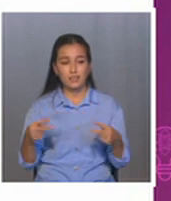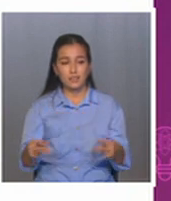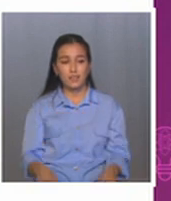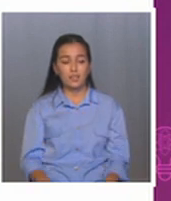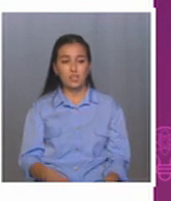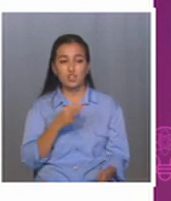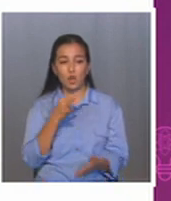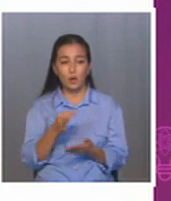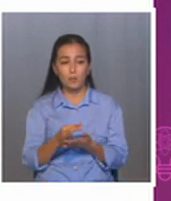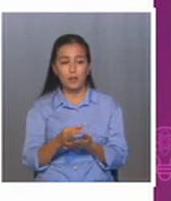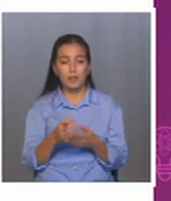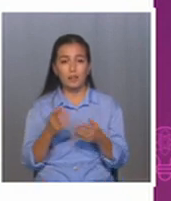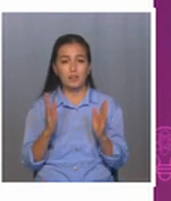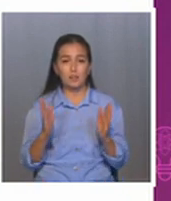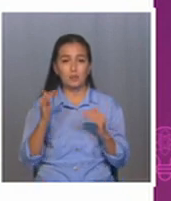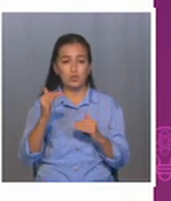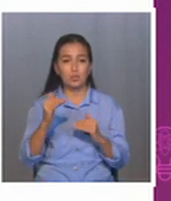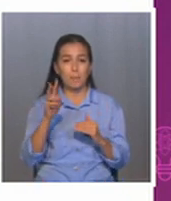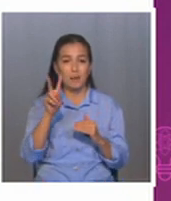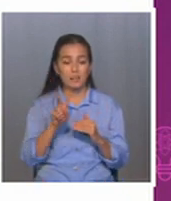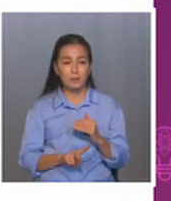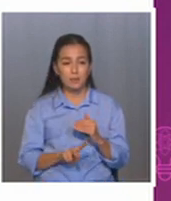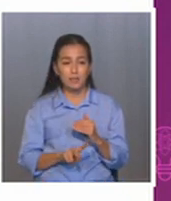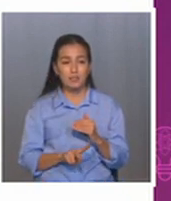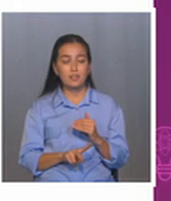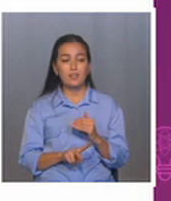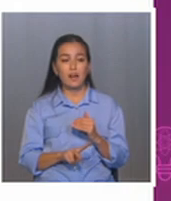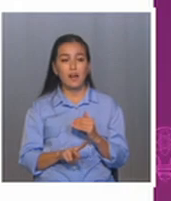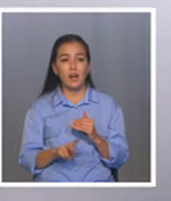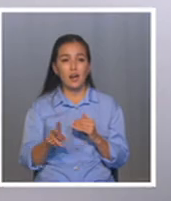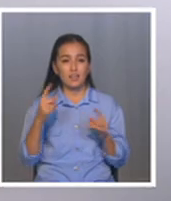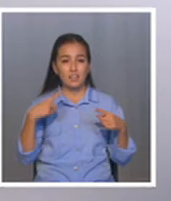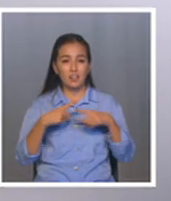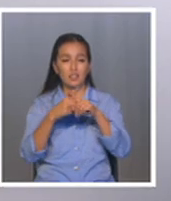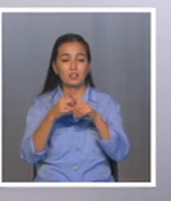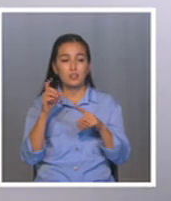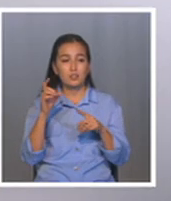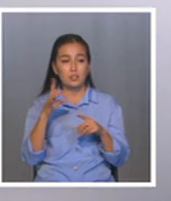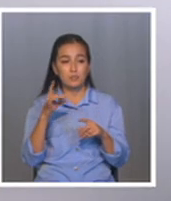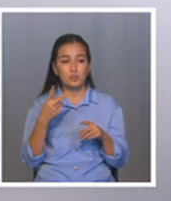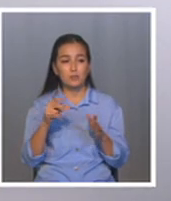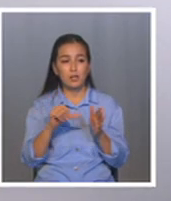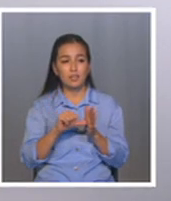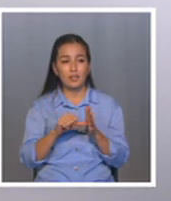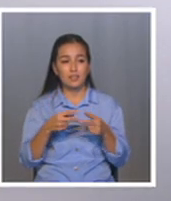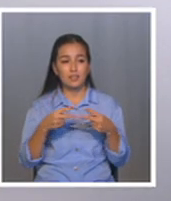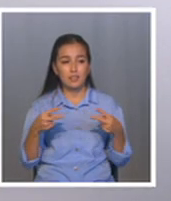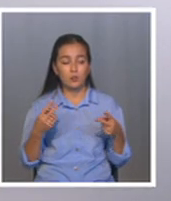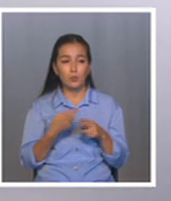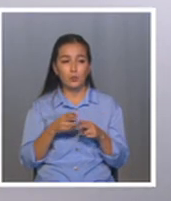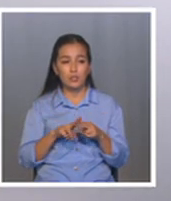Жауабы, тік бұрышты параллелепипедтің диагональның ұзындығы 26-ға тең. Енді осы